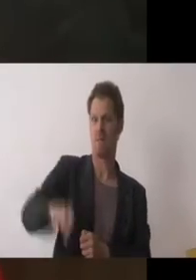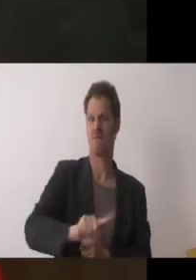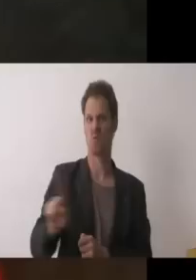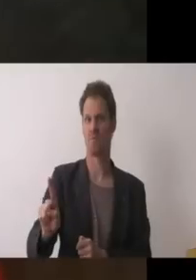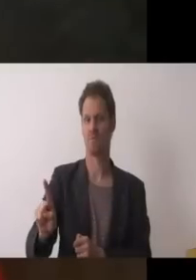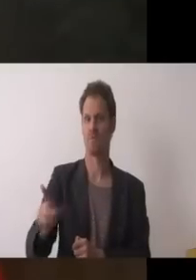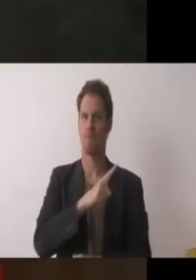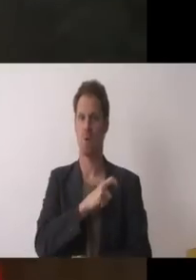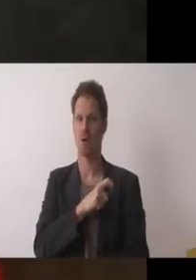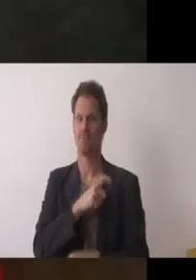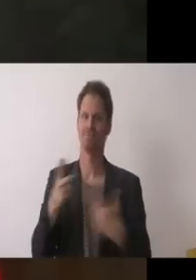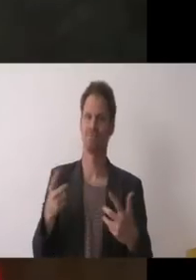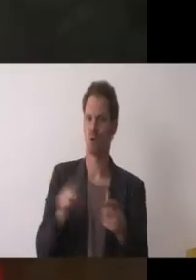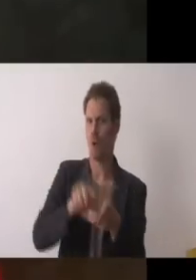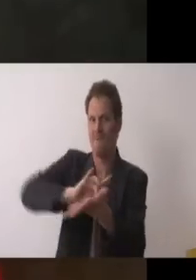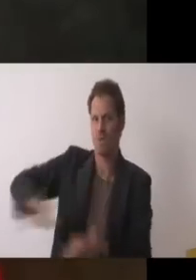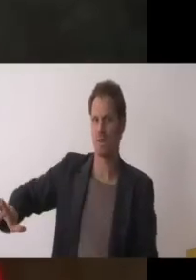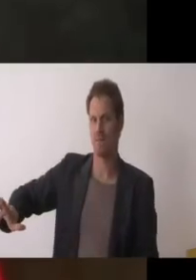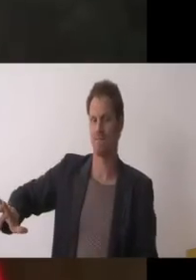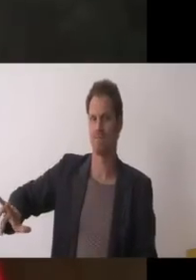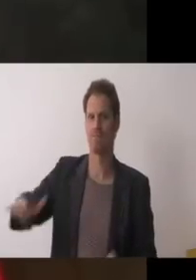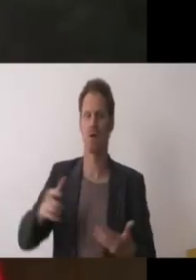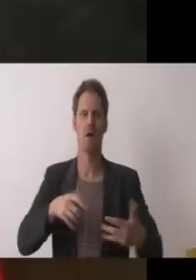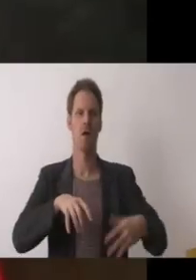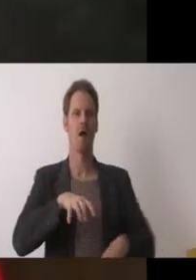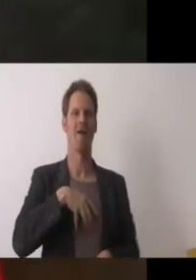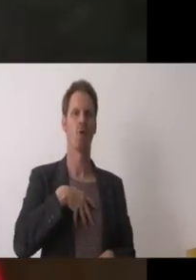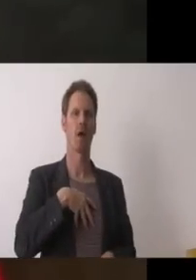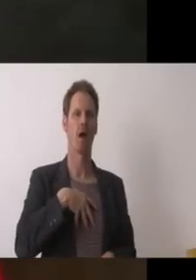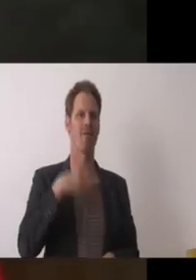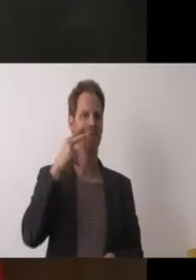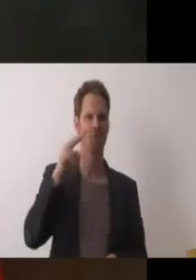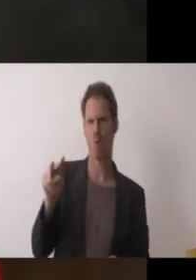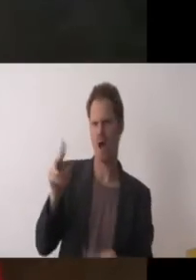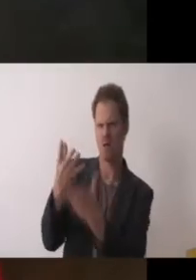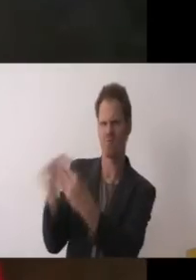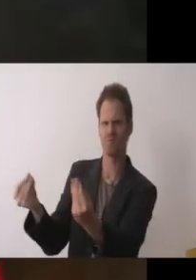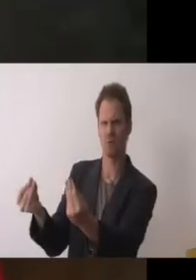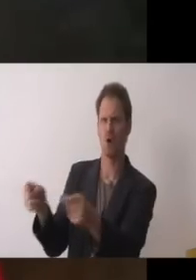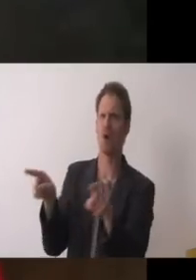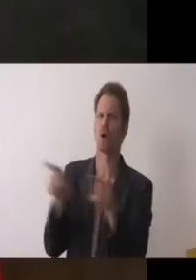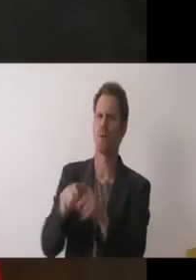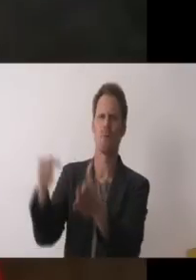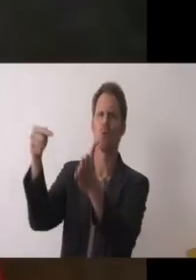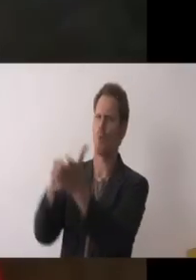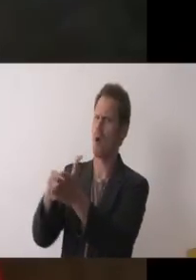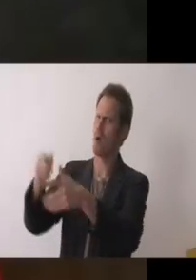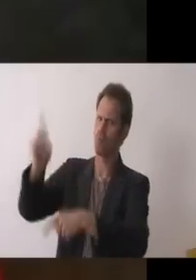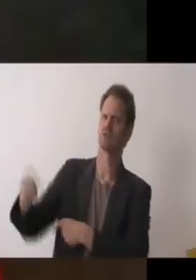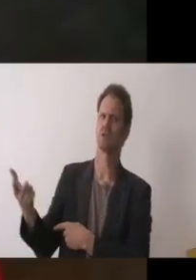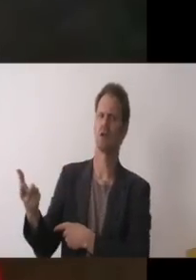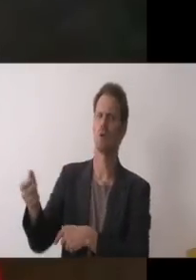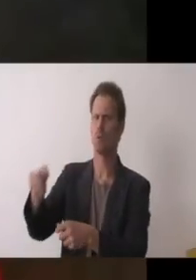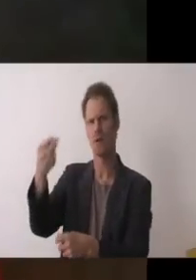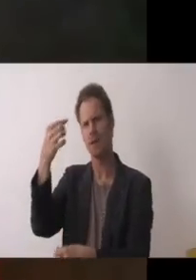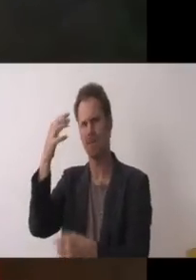pas présenté au poste de police de Halkidiki. Il est dès lors considéré en fuite. Son avocat voit, lui, sa disparition comme un